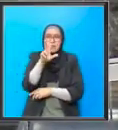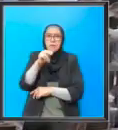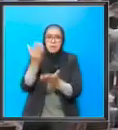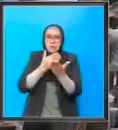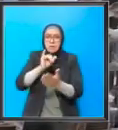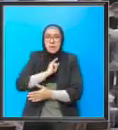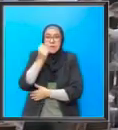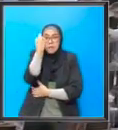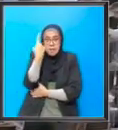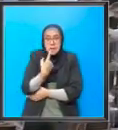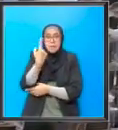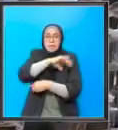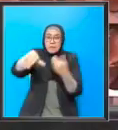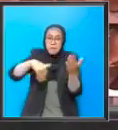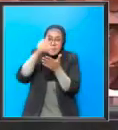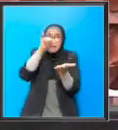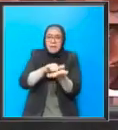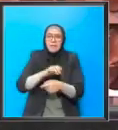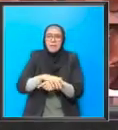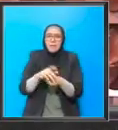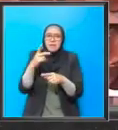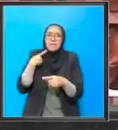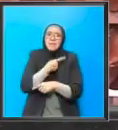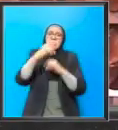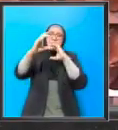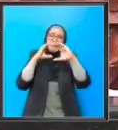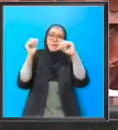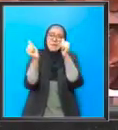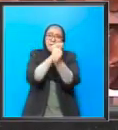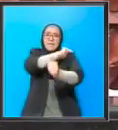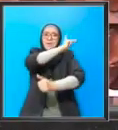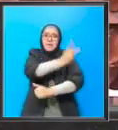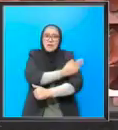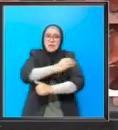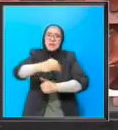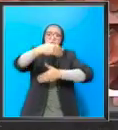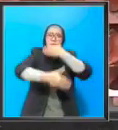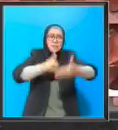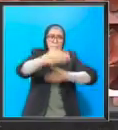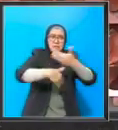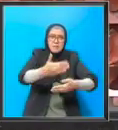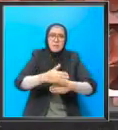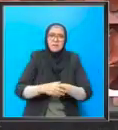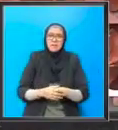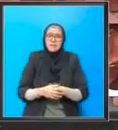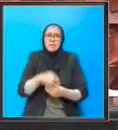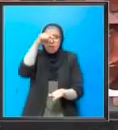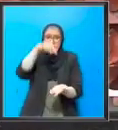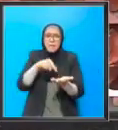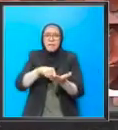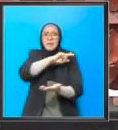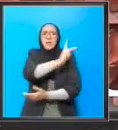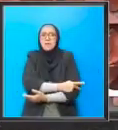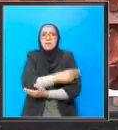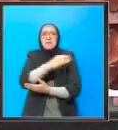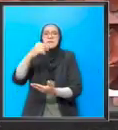saya paham semua tuh kita bercakap tentang kuasa dan presiden ya inilah